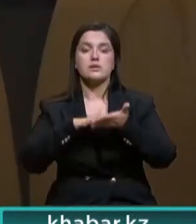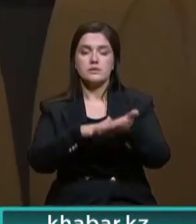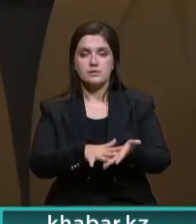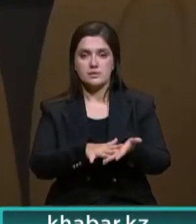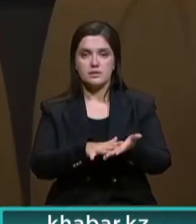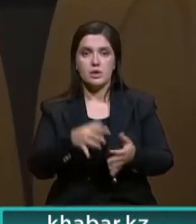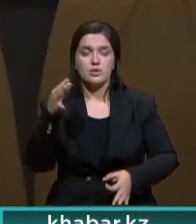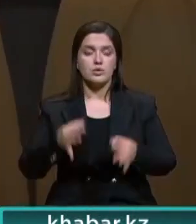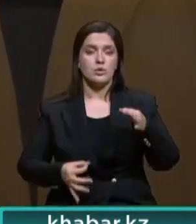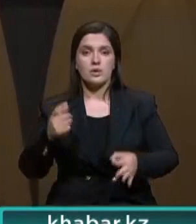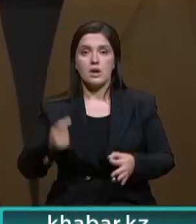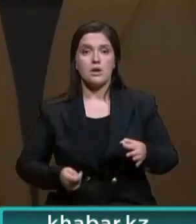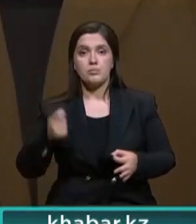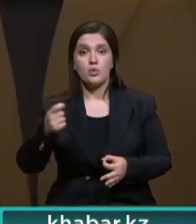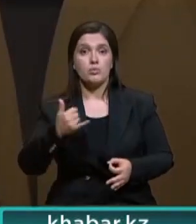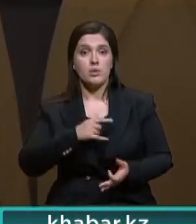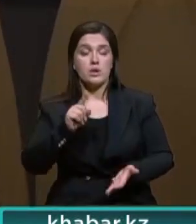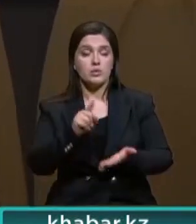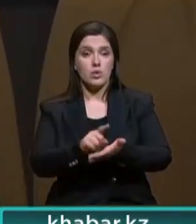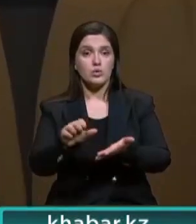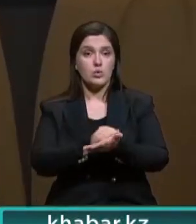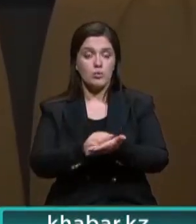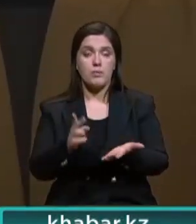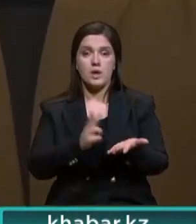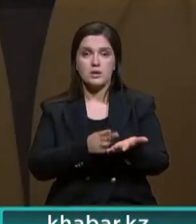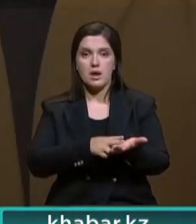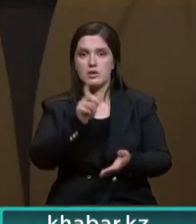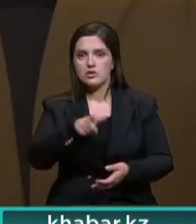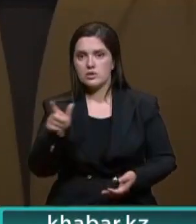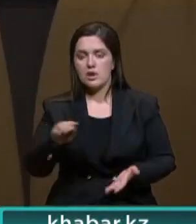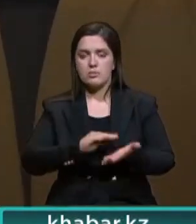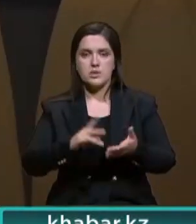чтобы подать в суд, я должен иметь документ на руках. Жители пишут, я не возражаю.